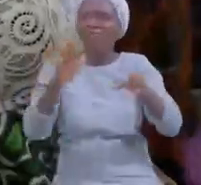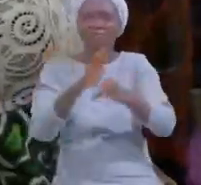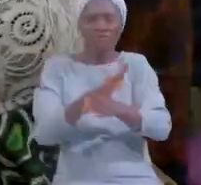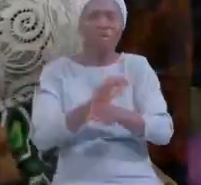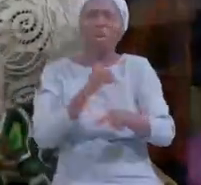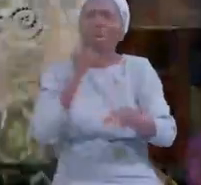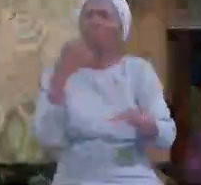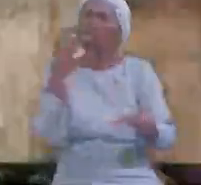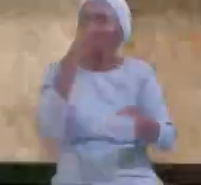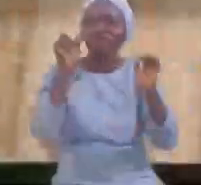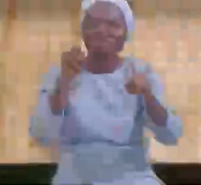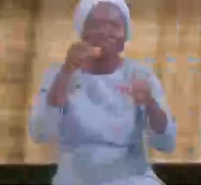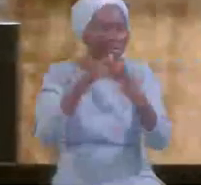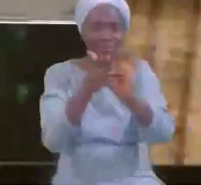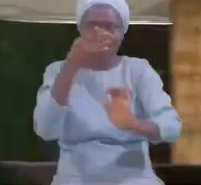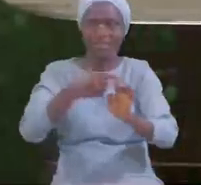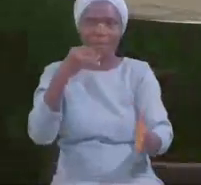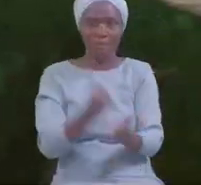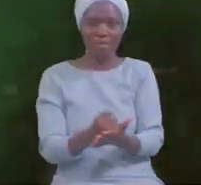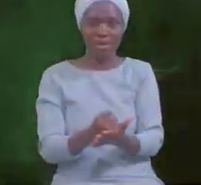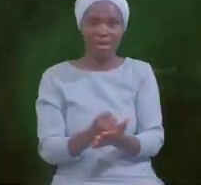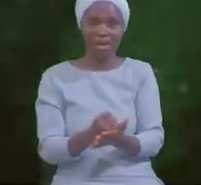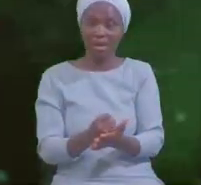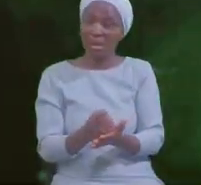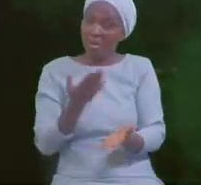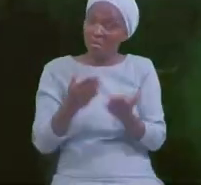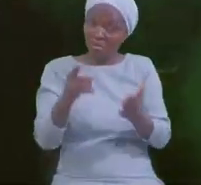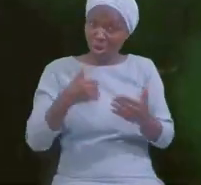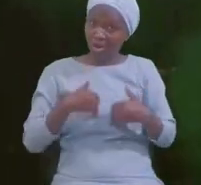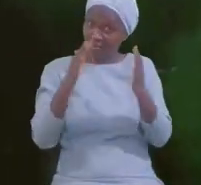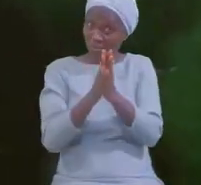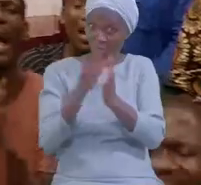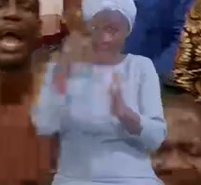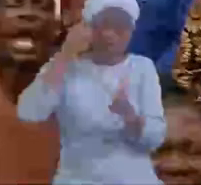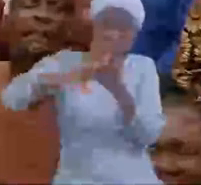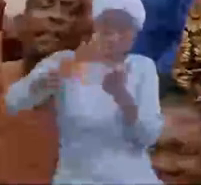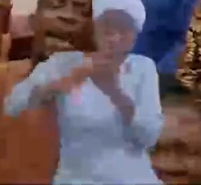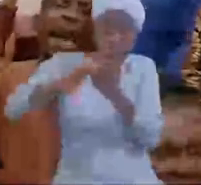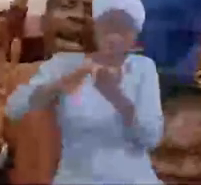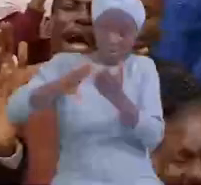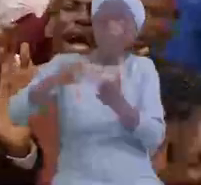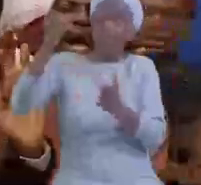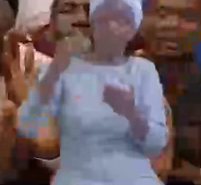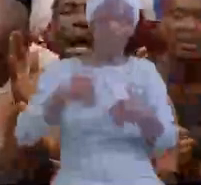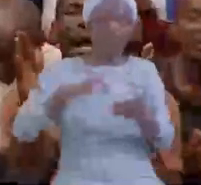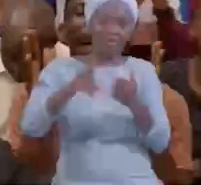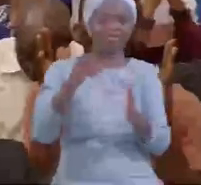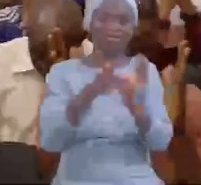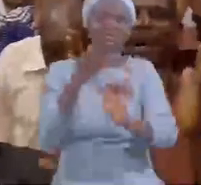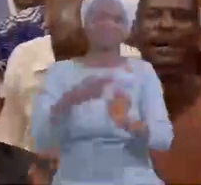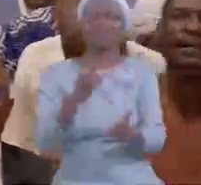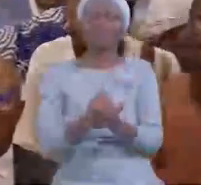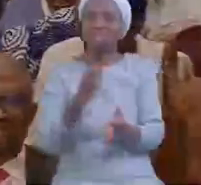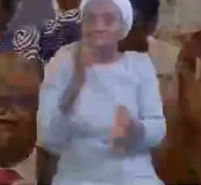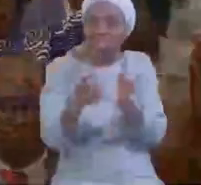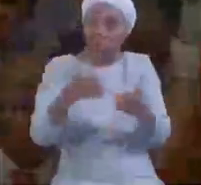Si vous avez prié pour le pardon, le Seigneur vous a pardonné. Vous avez prié pour la